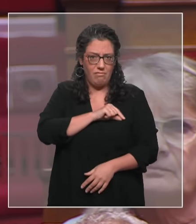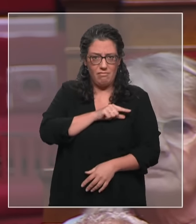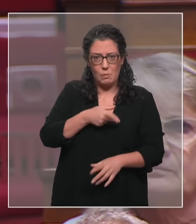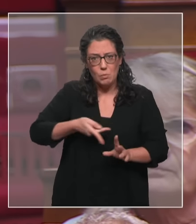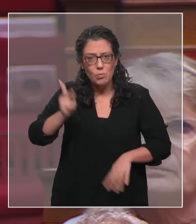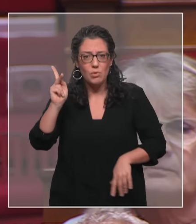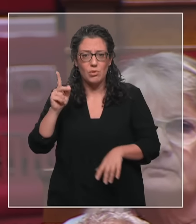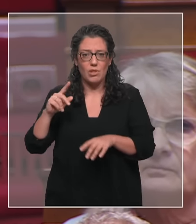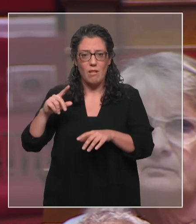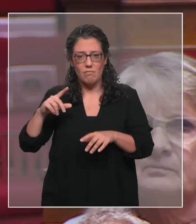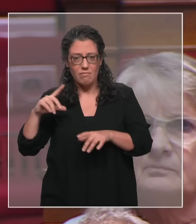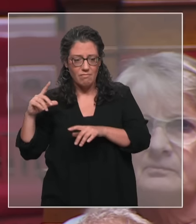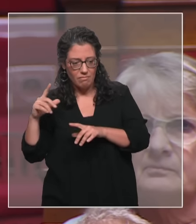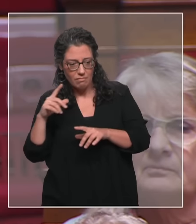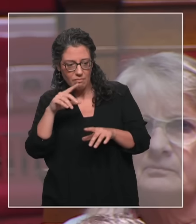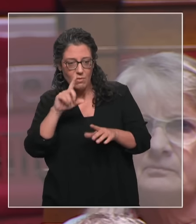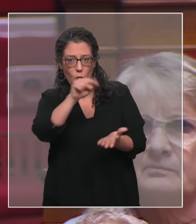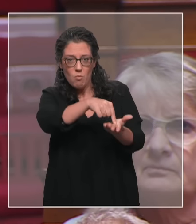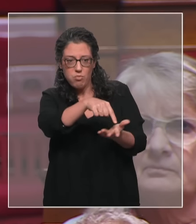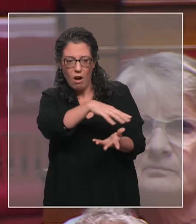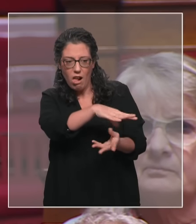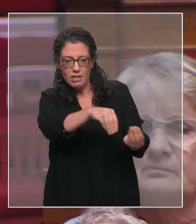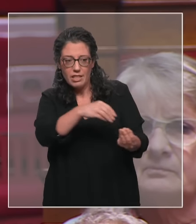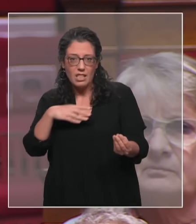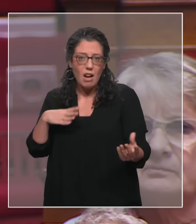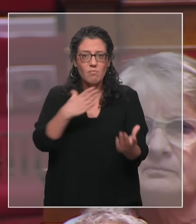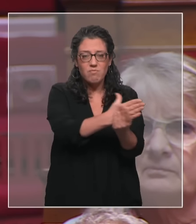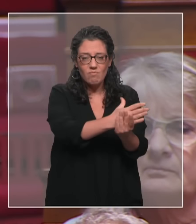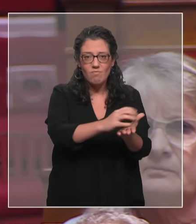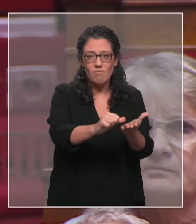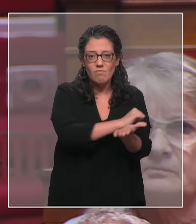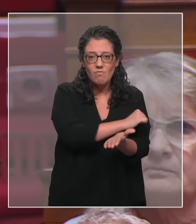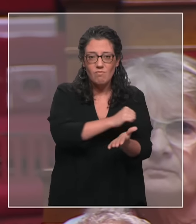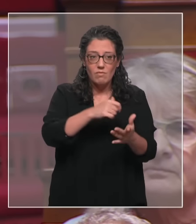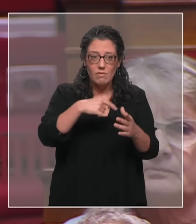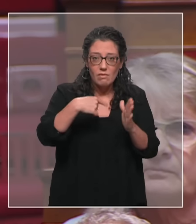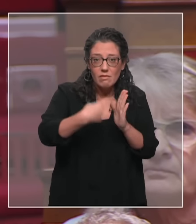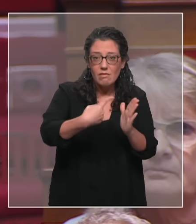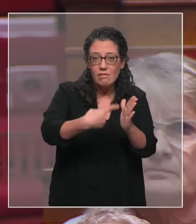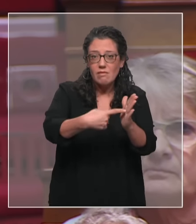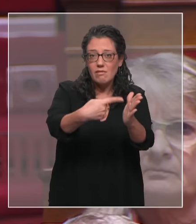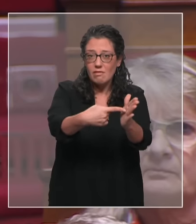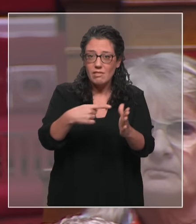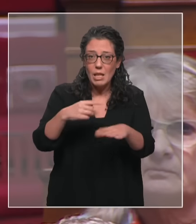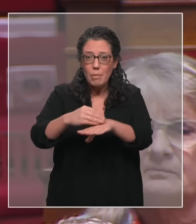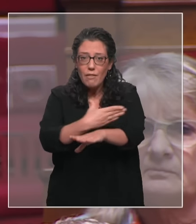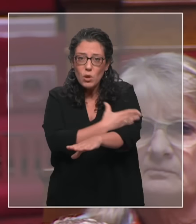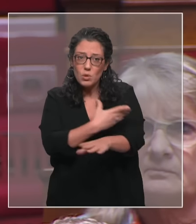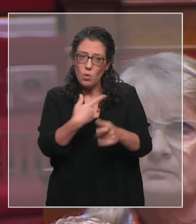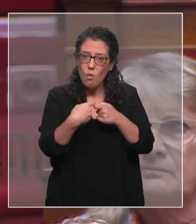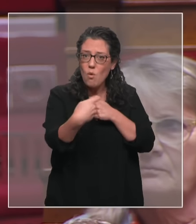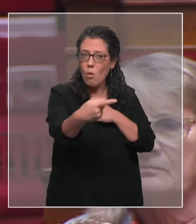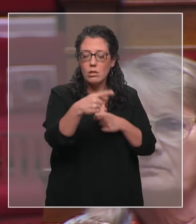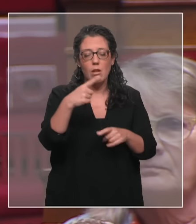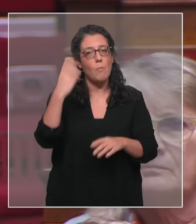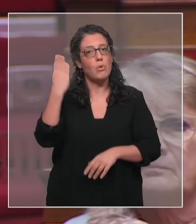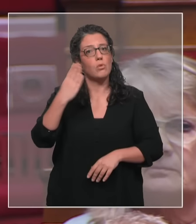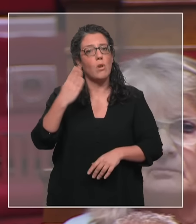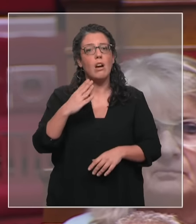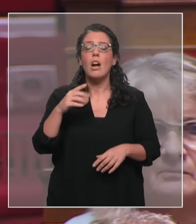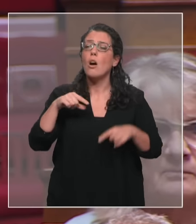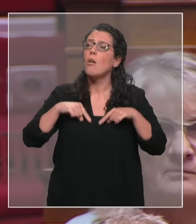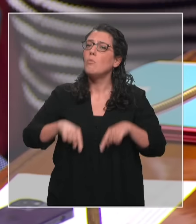démantèlement régulières des points de deal et des actions de prévention à long terme sont indispensables. Alors, Monsieur le ministre, plutôt qu'à la réponse